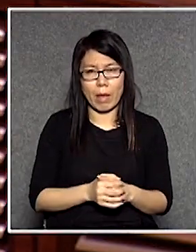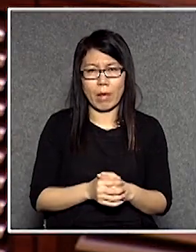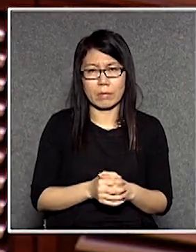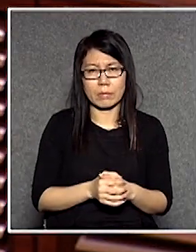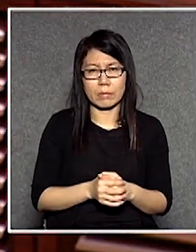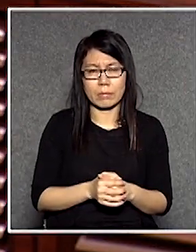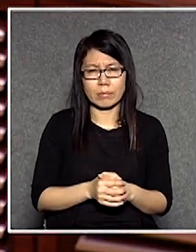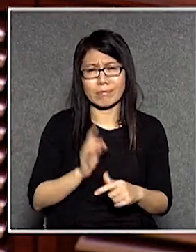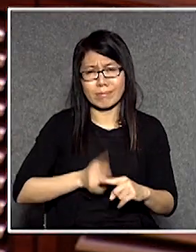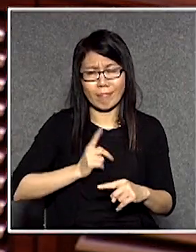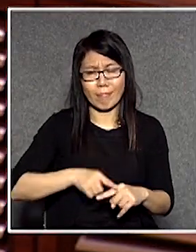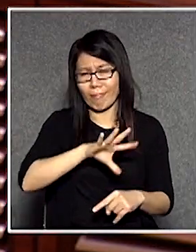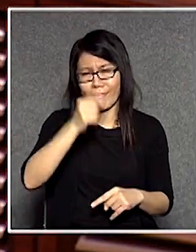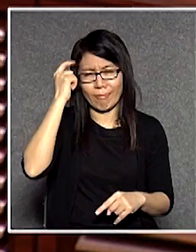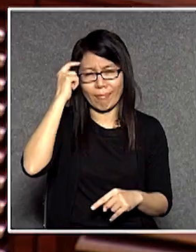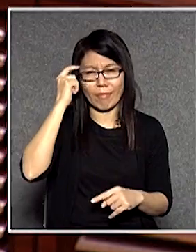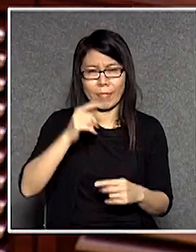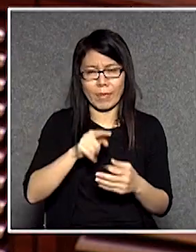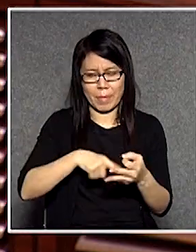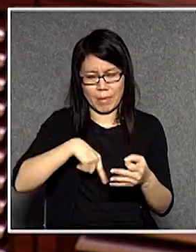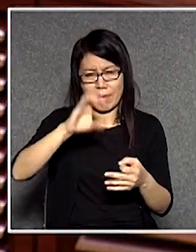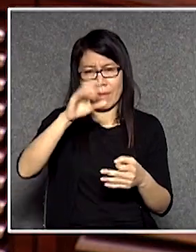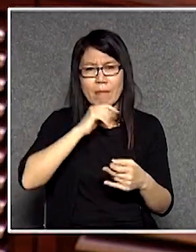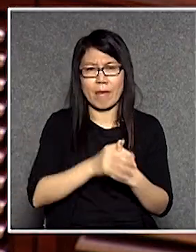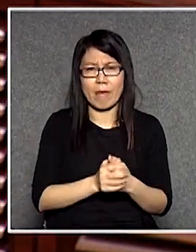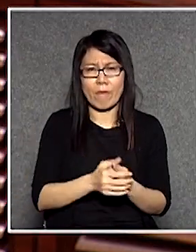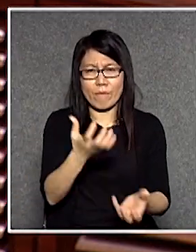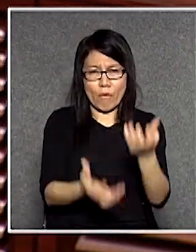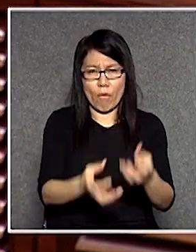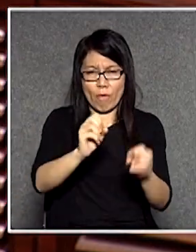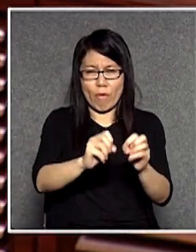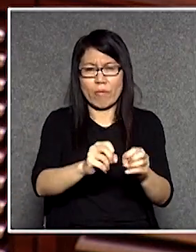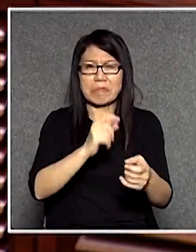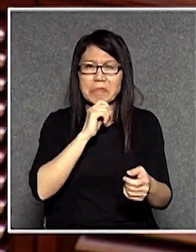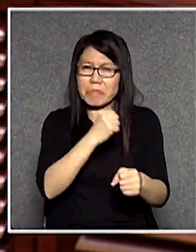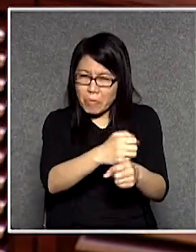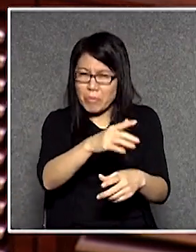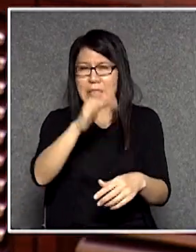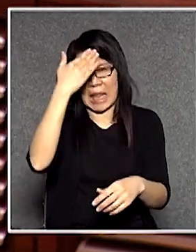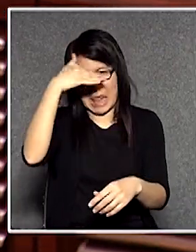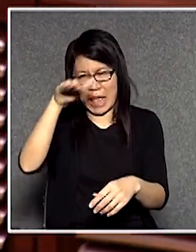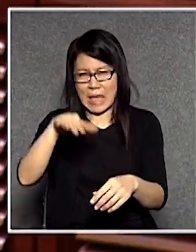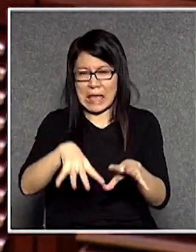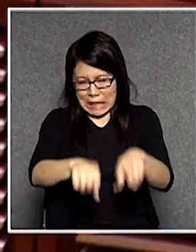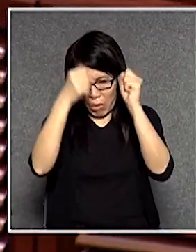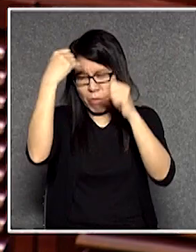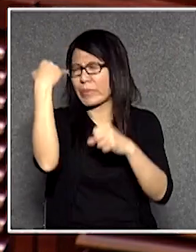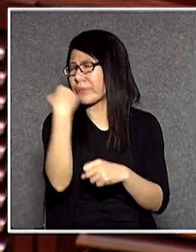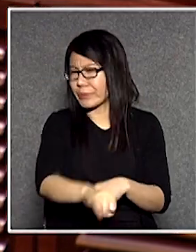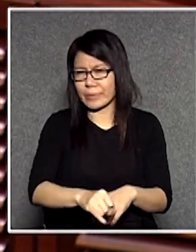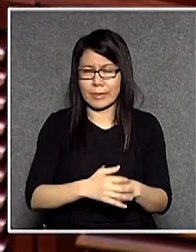實實情大家都知道，陳志全議員放火他就厲害， 找他救火就不好旨意了。